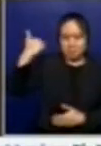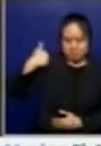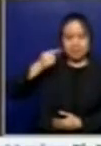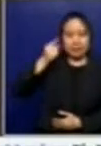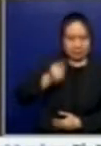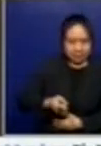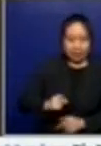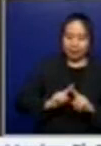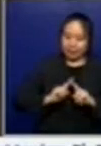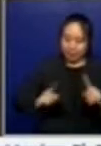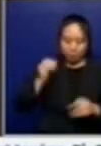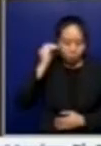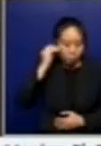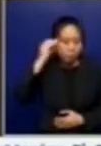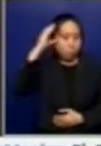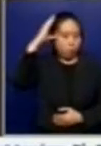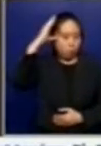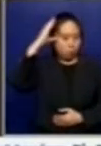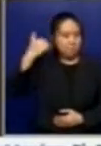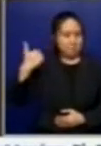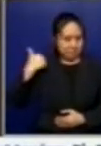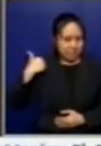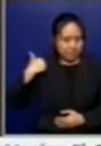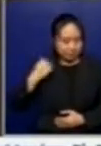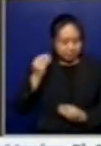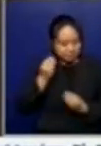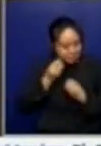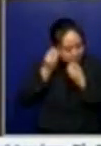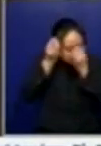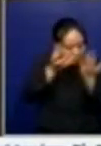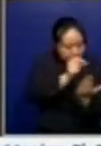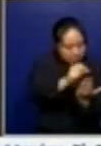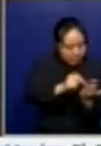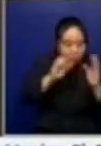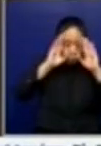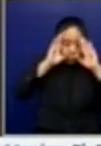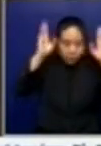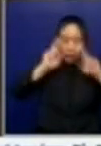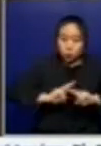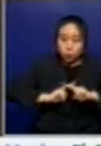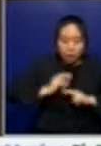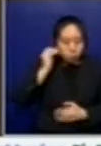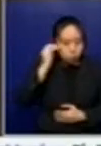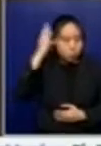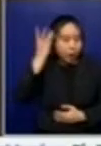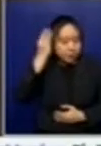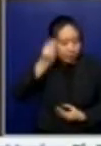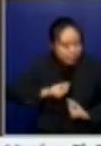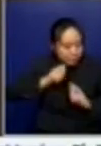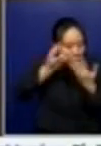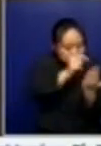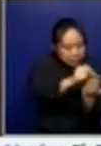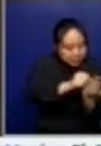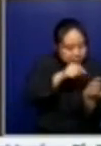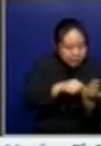ต่ยังไม่สามารถใช้ความรู้ความสามารถที่มีอยู่เนี่ยร่างรัฐธรรมนูญไปตามประสบการณ์และความรู้ความคิดนะเพื่อประโย